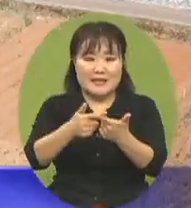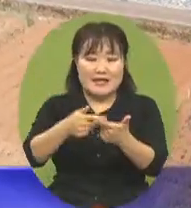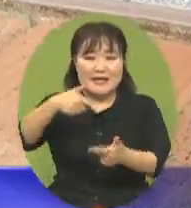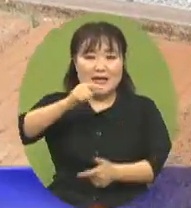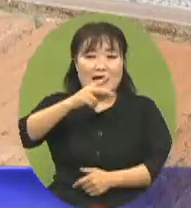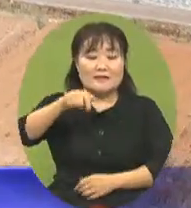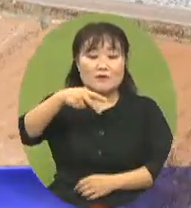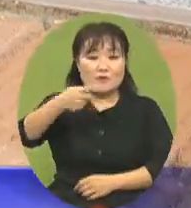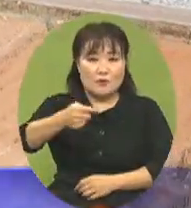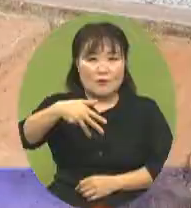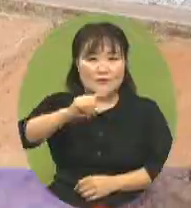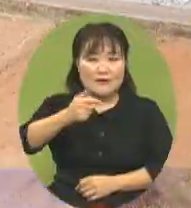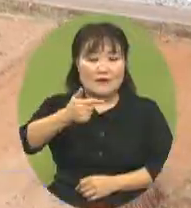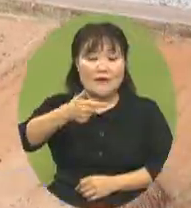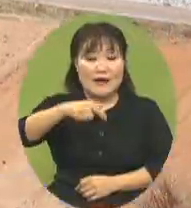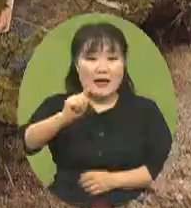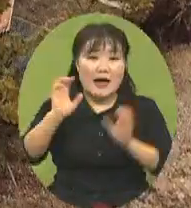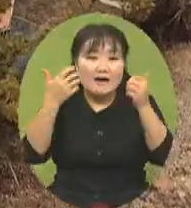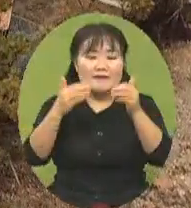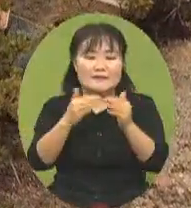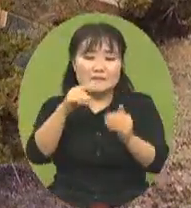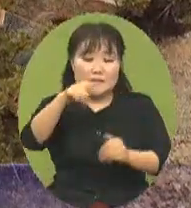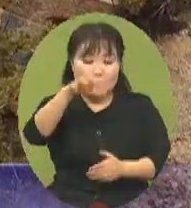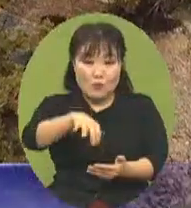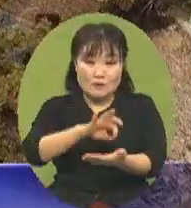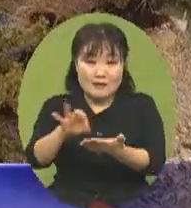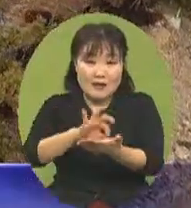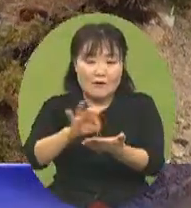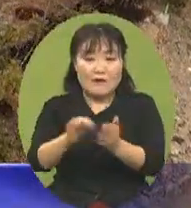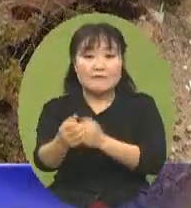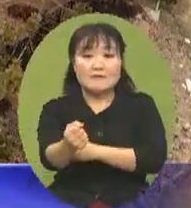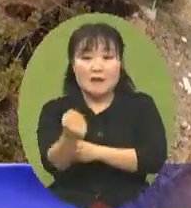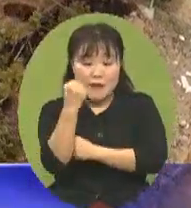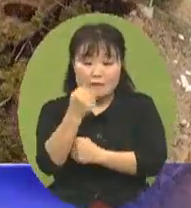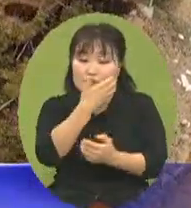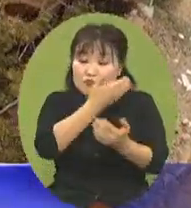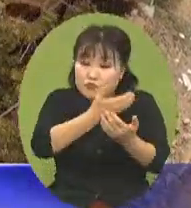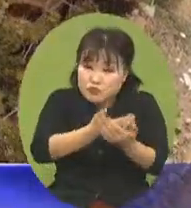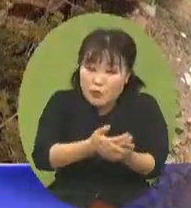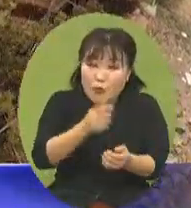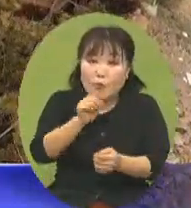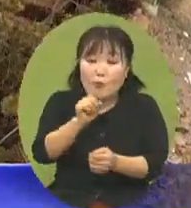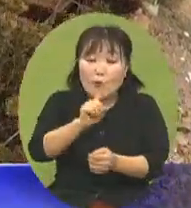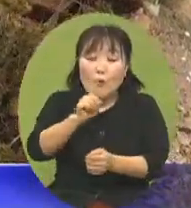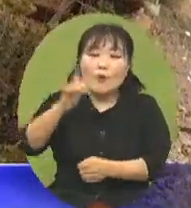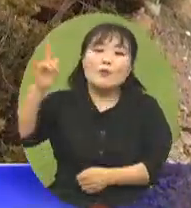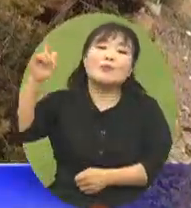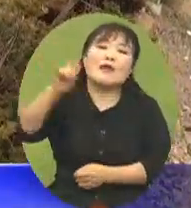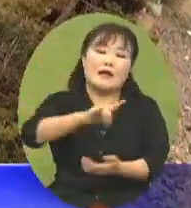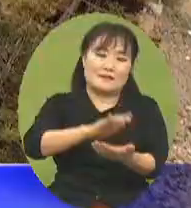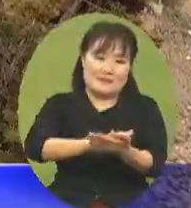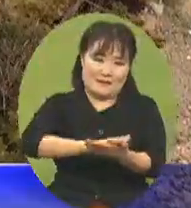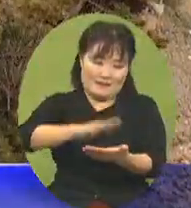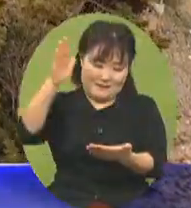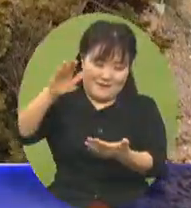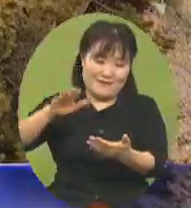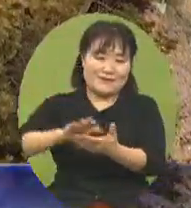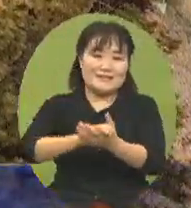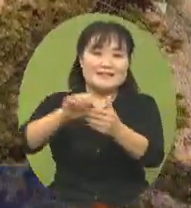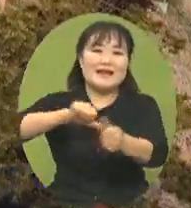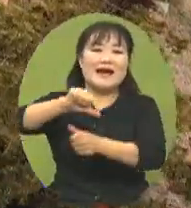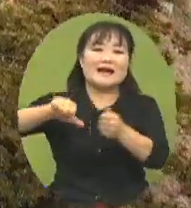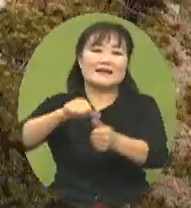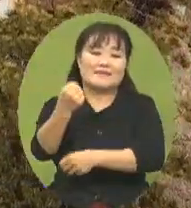부산 가덕도에 있는 천가 어린이집. 이곳에서 사용하는 에너지 주요 공급원은 바로 태양열, 즉